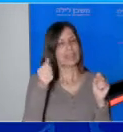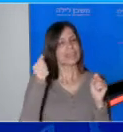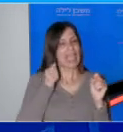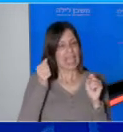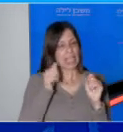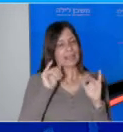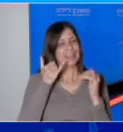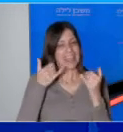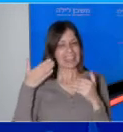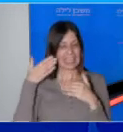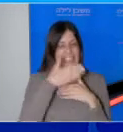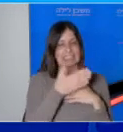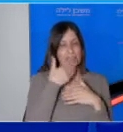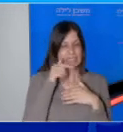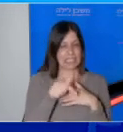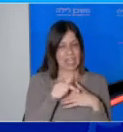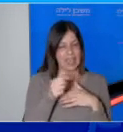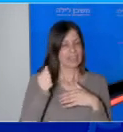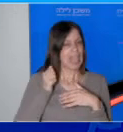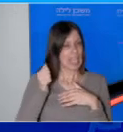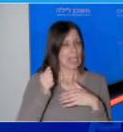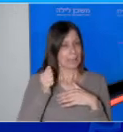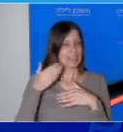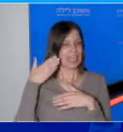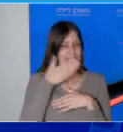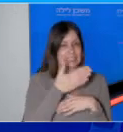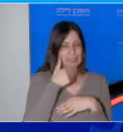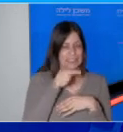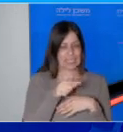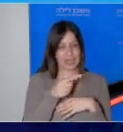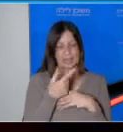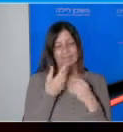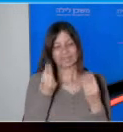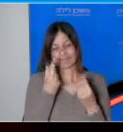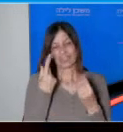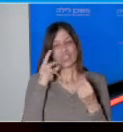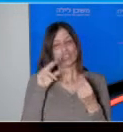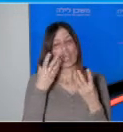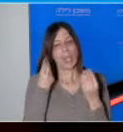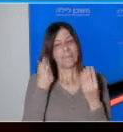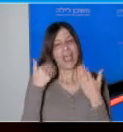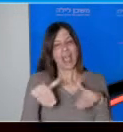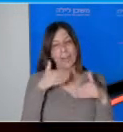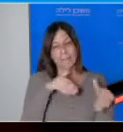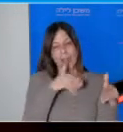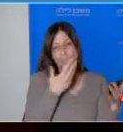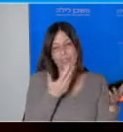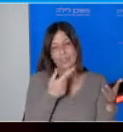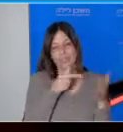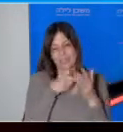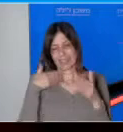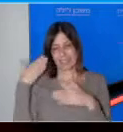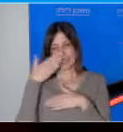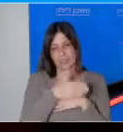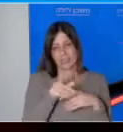כן נכנסים לארץ, תיירים נכנסים ארצה, העניין הוא שיש כל כך הרבה הגבלות, כי הם